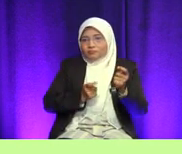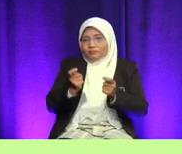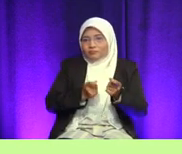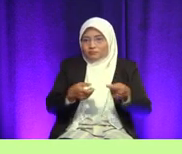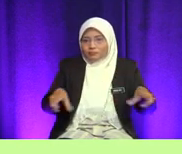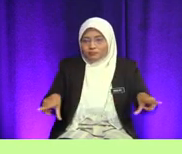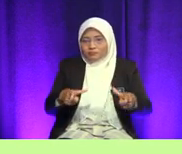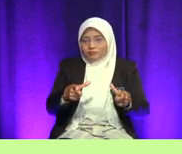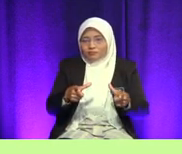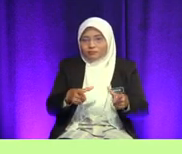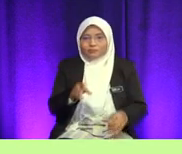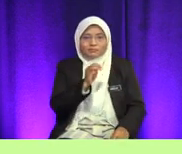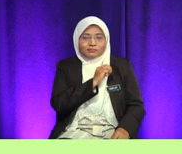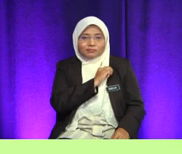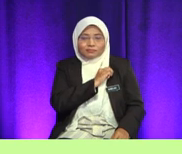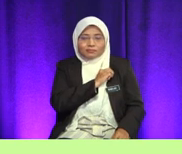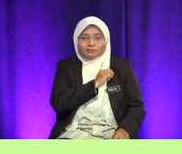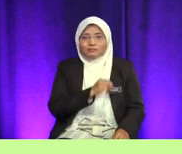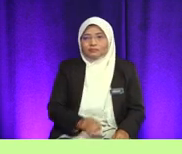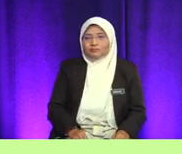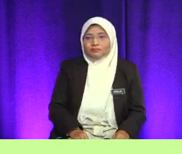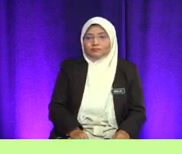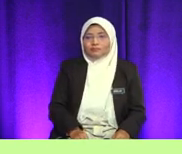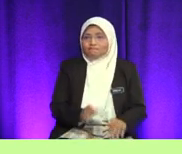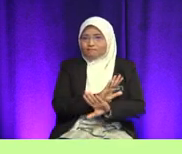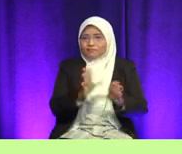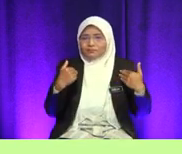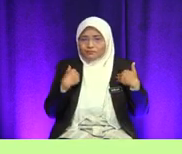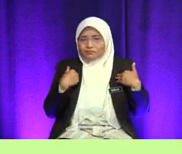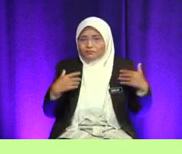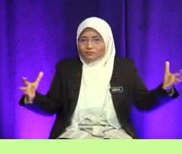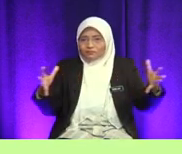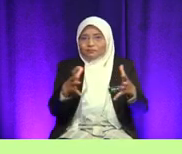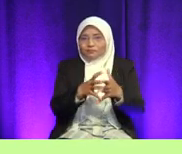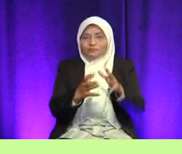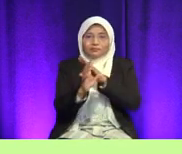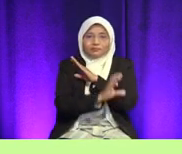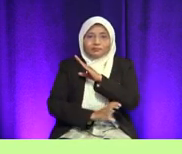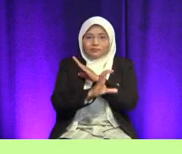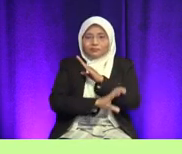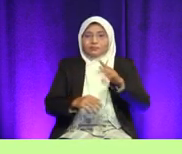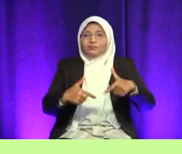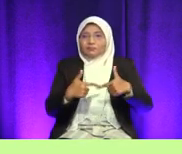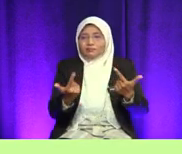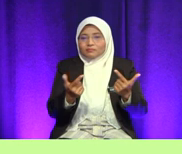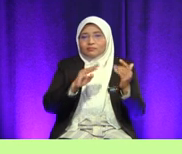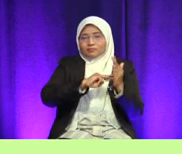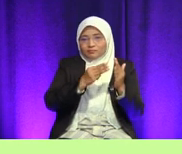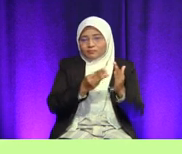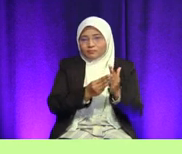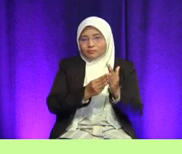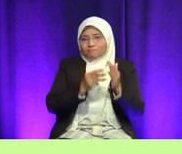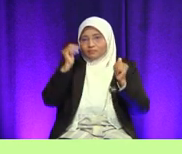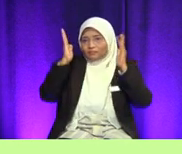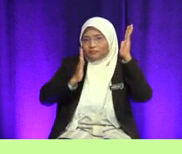kementerian yang berkaitan tanpa campur tangan daripada negara lain maknanya kita mengatur acuan pemerintahan